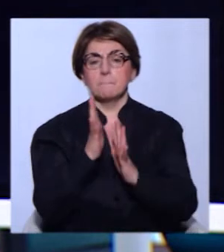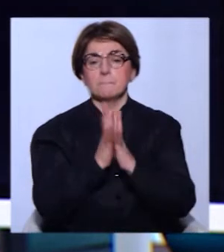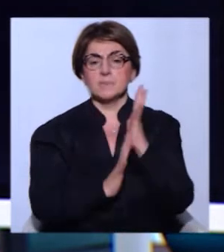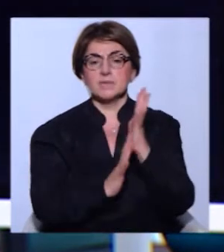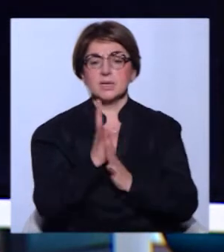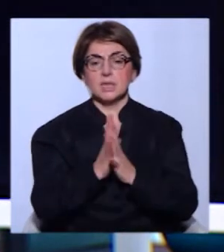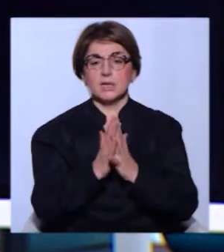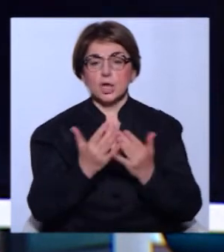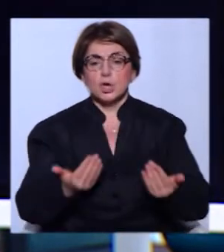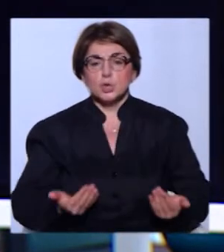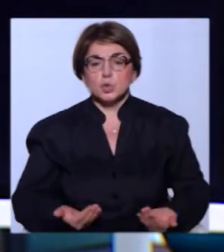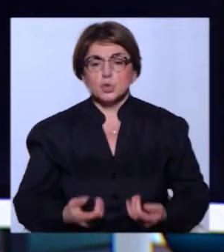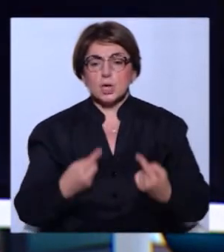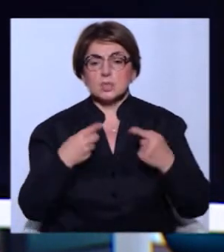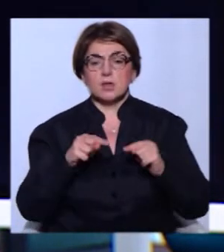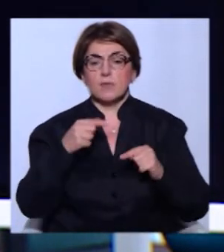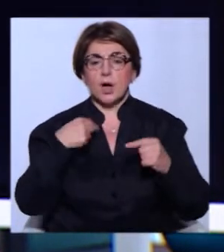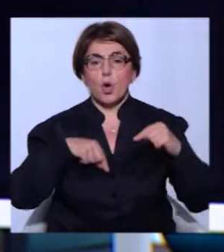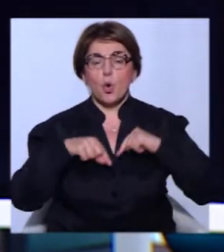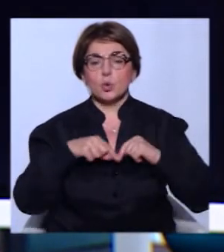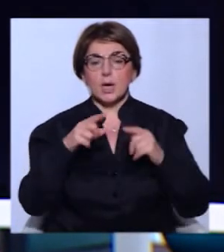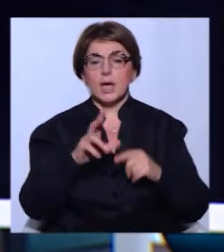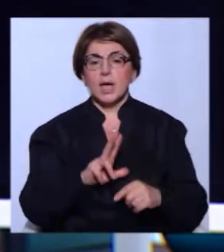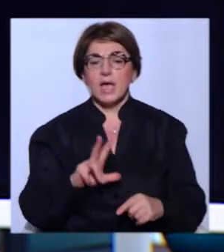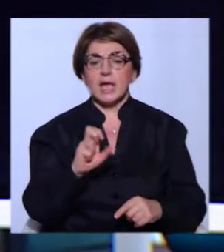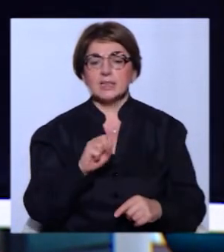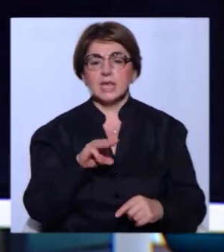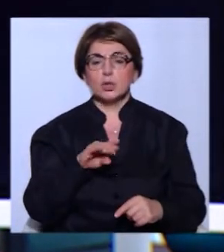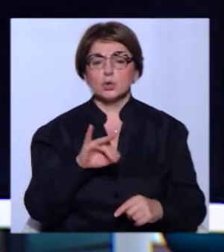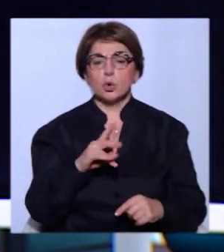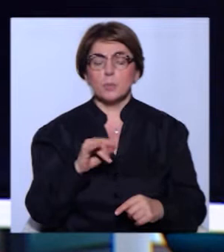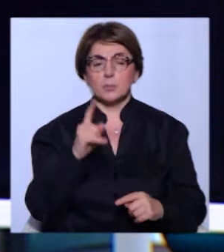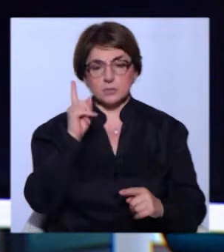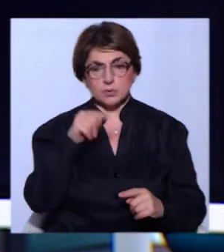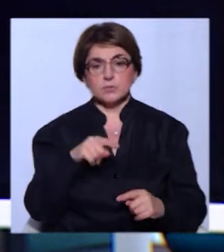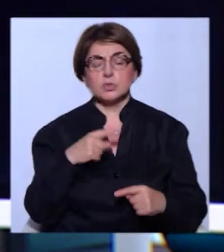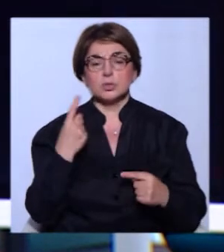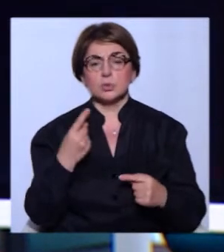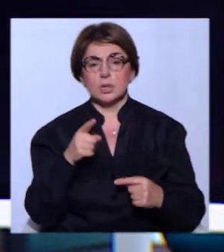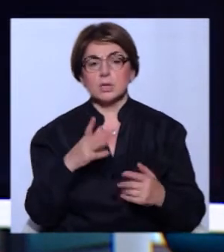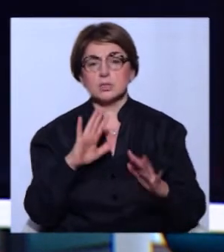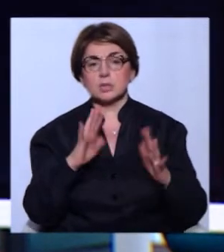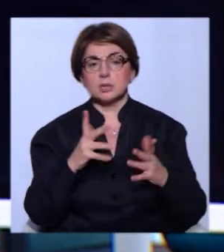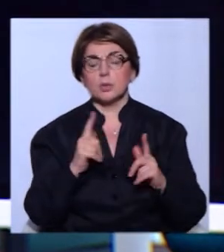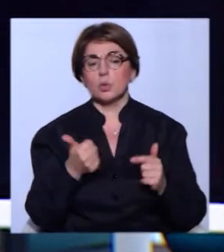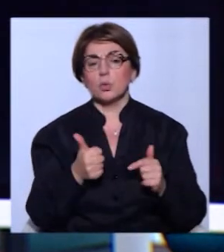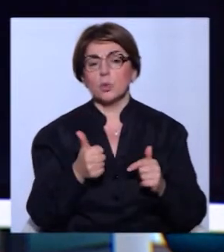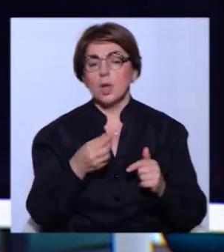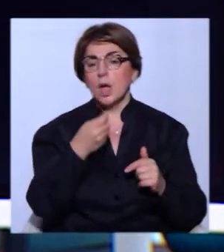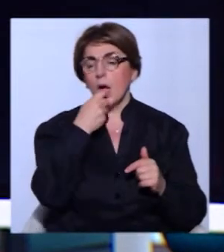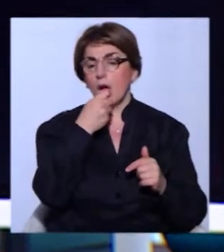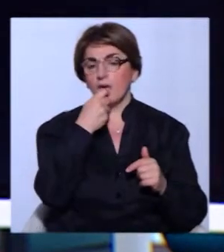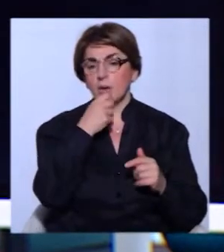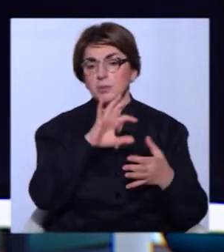მცენარიდან სხვა ცოცხალ ორგანიზმებში, ანუ ჰეტეროტროფებში. ბუნებრივი ალბათ ხვდებით, რომ ეს ხდება ეგრეთ წოდებული